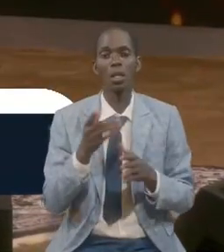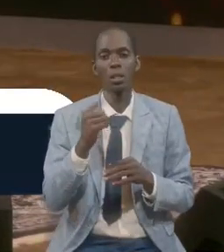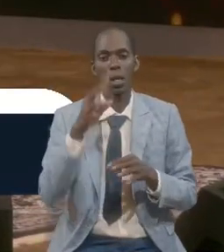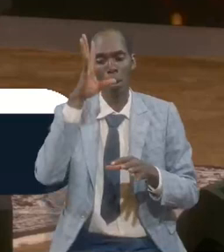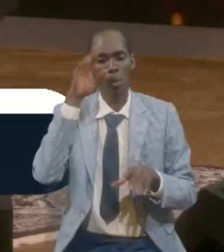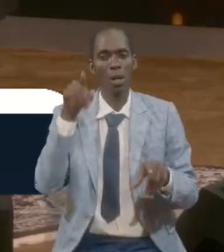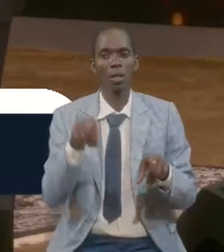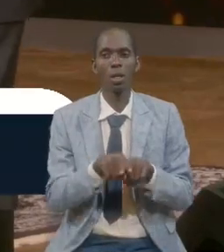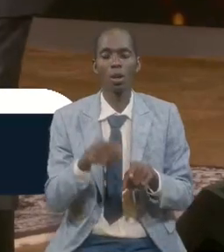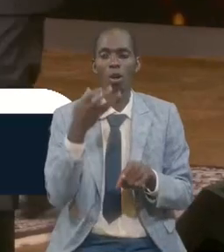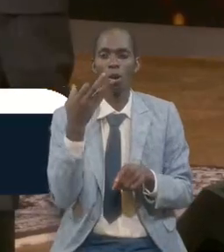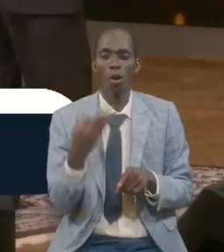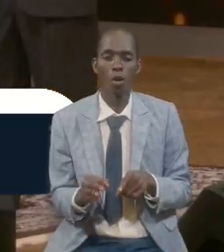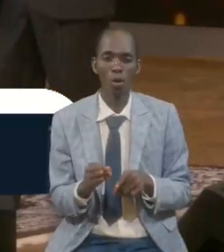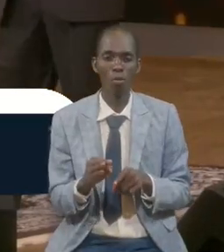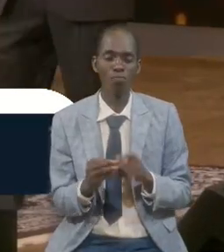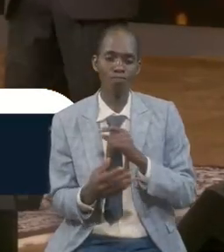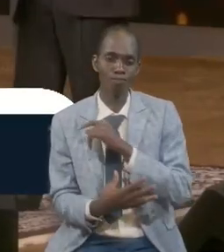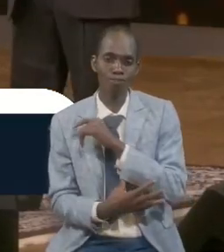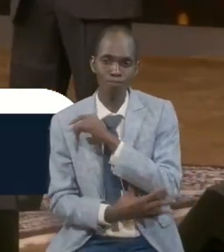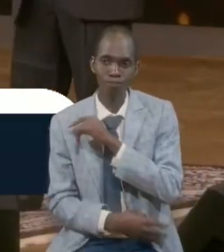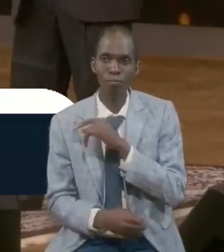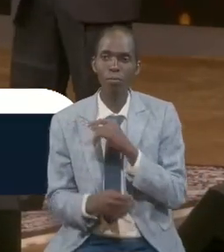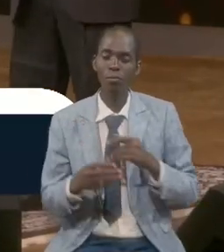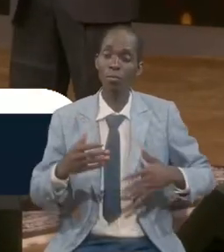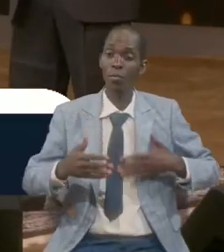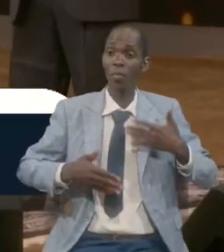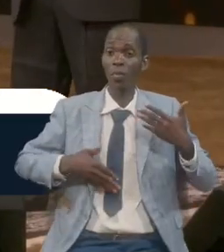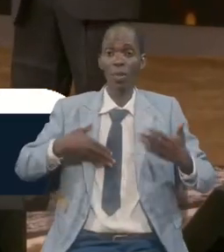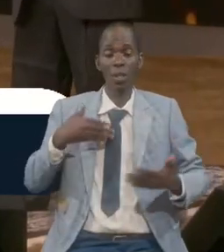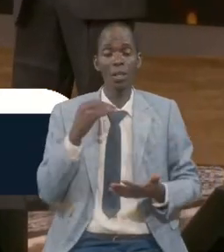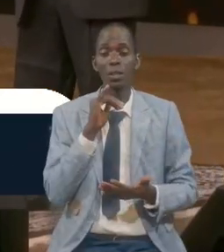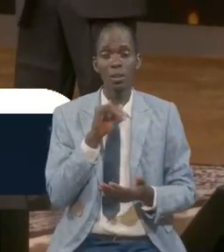frère de condition humble se glorifie de son